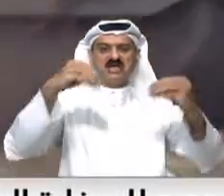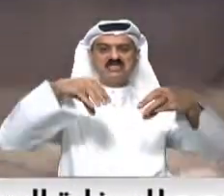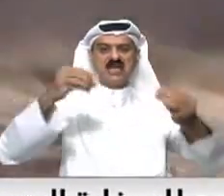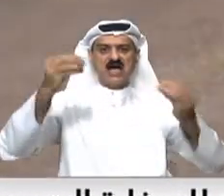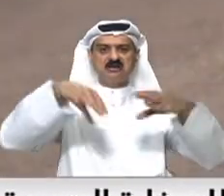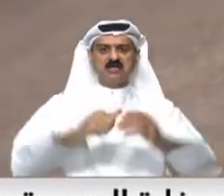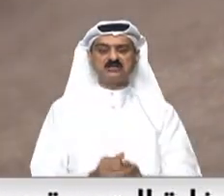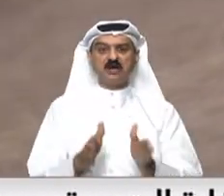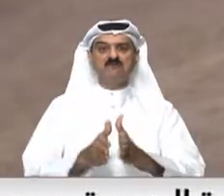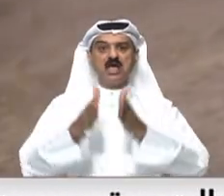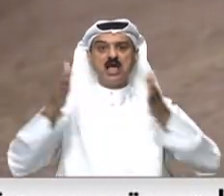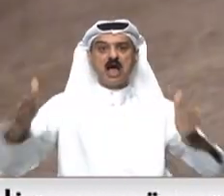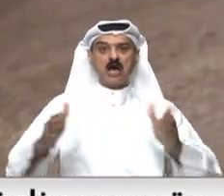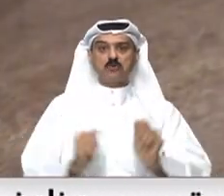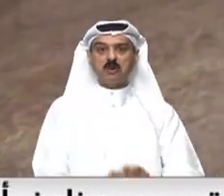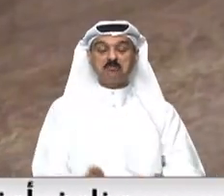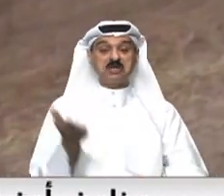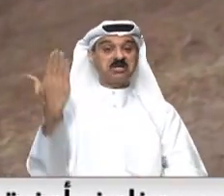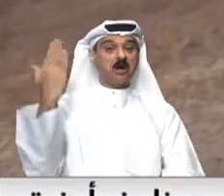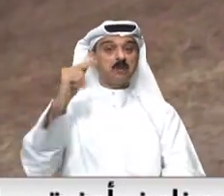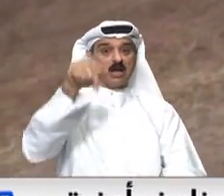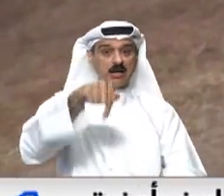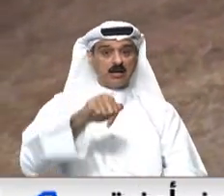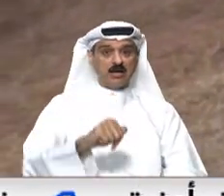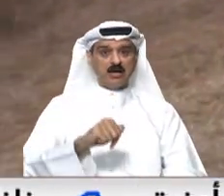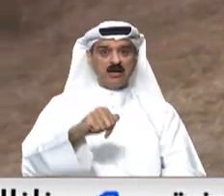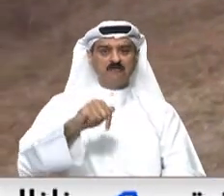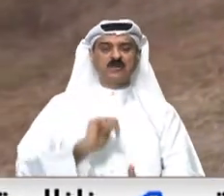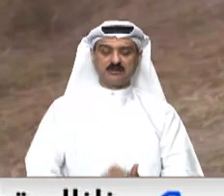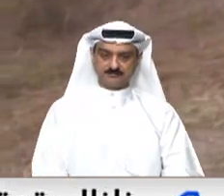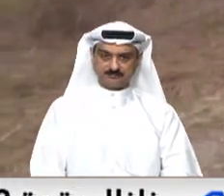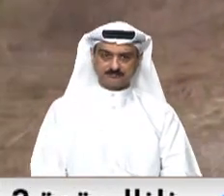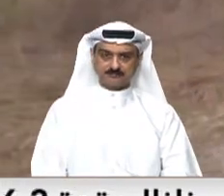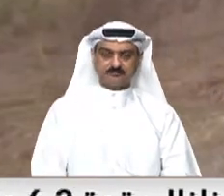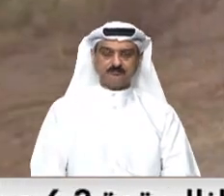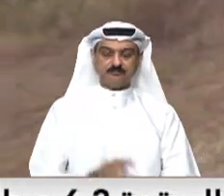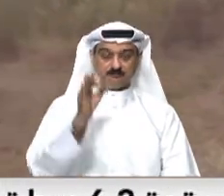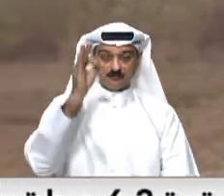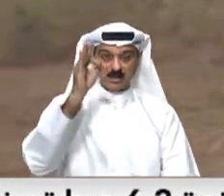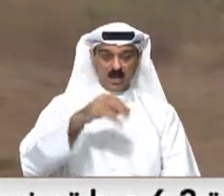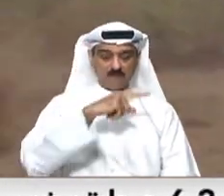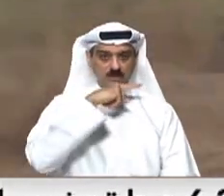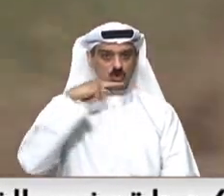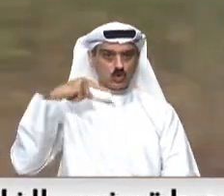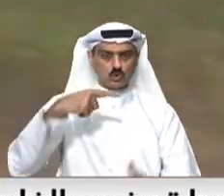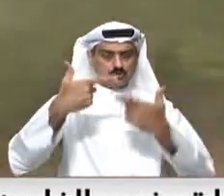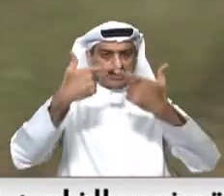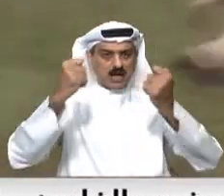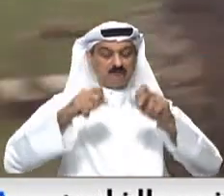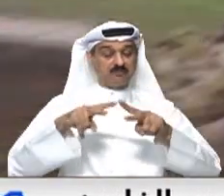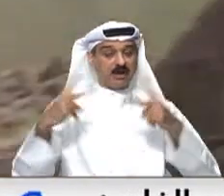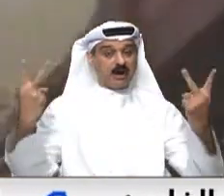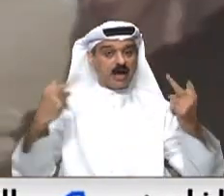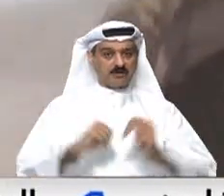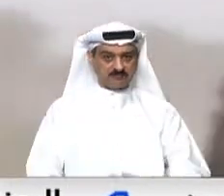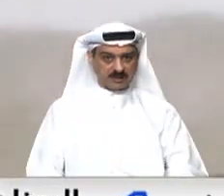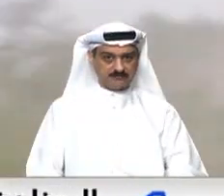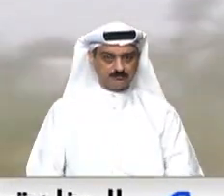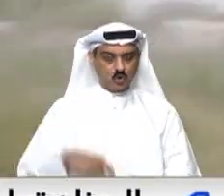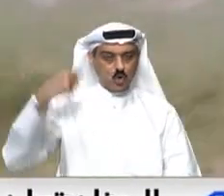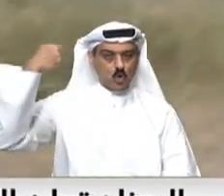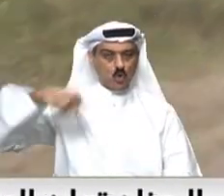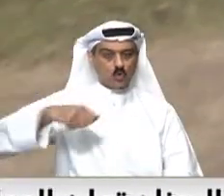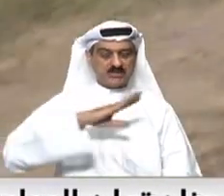اكبر بكثير من تلك التي تكبدتها كييف لكن التقييم الروسي للحربي مختلف فقد قالت